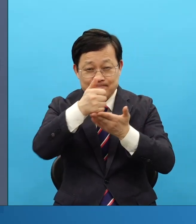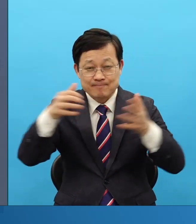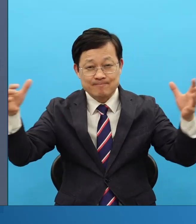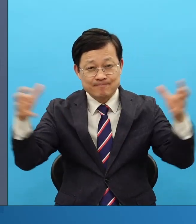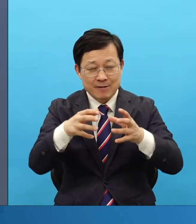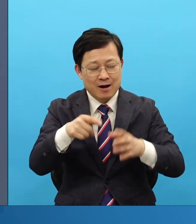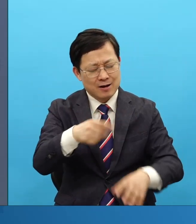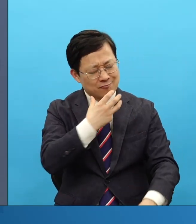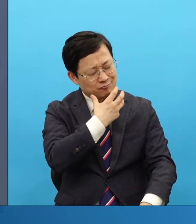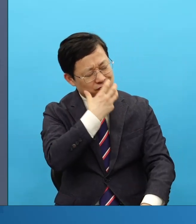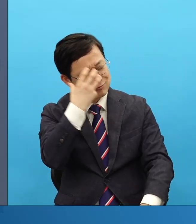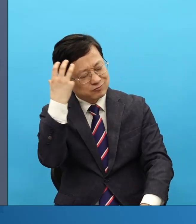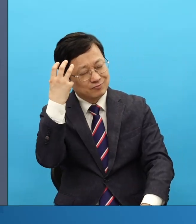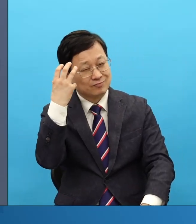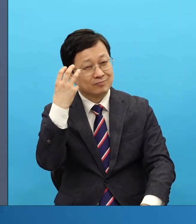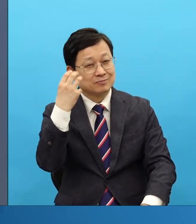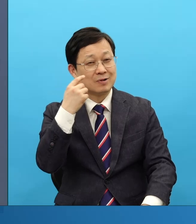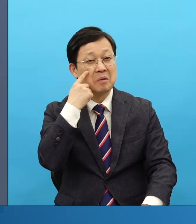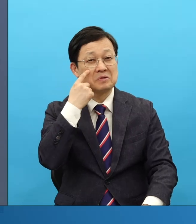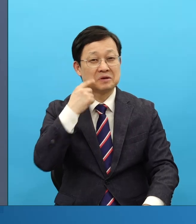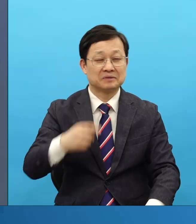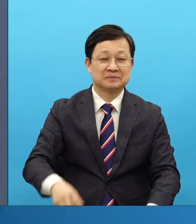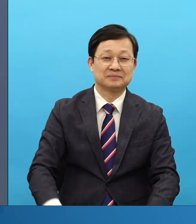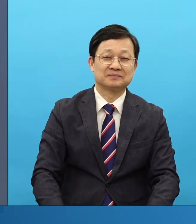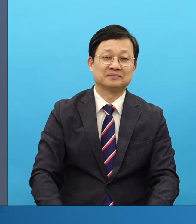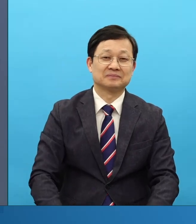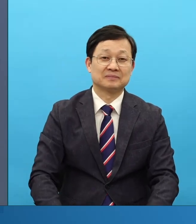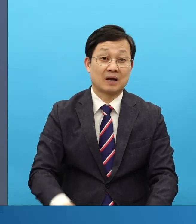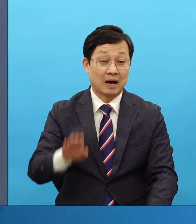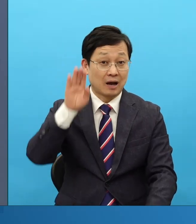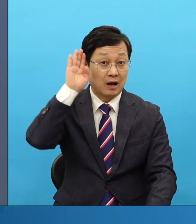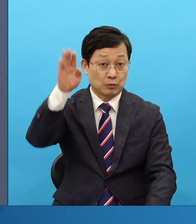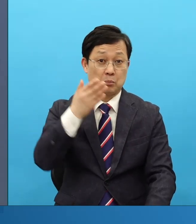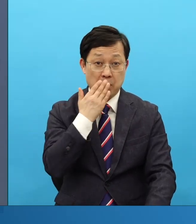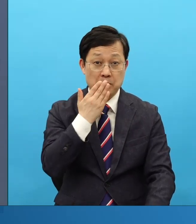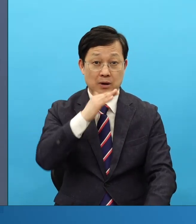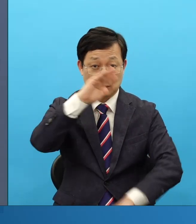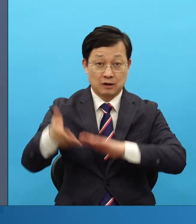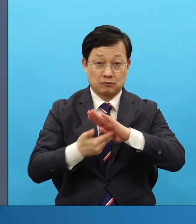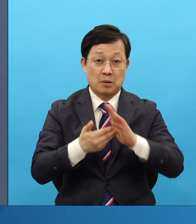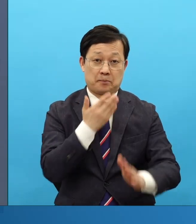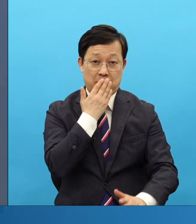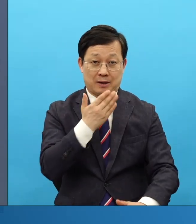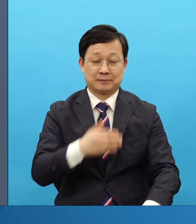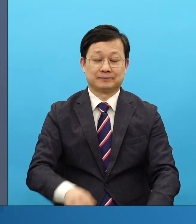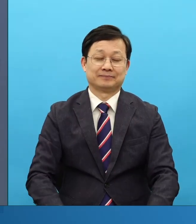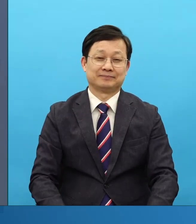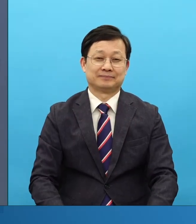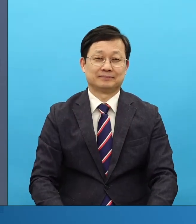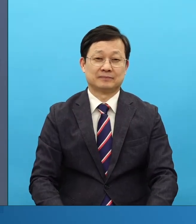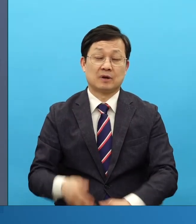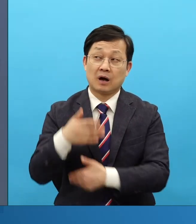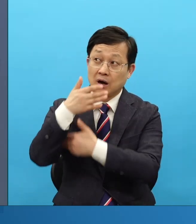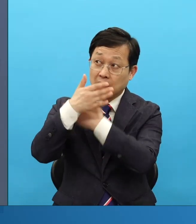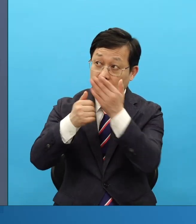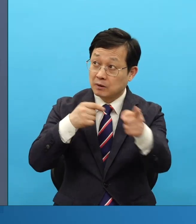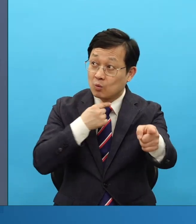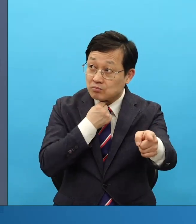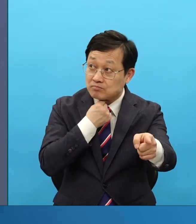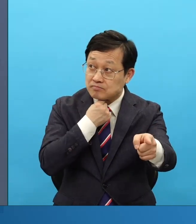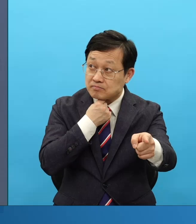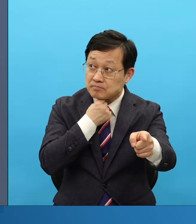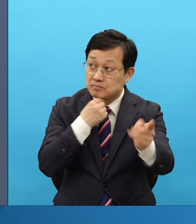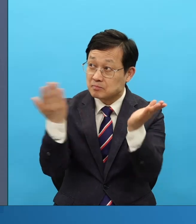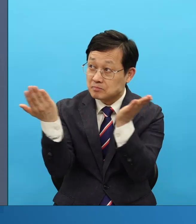tribes can come to hear the gospel. 왜냐? 앞으로 되어질 거니까. Why? Because it will happen. 하나님이 원하시는 거니까. And this is something that